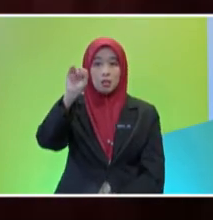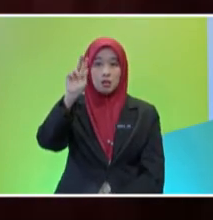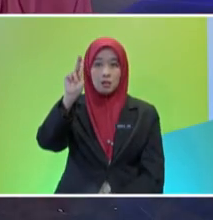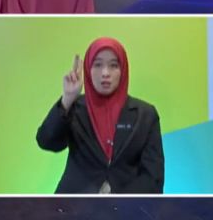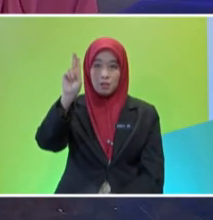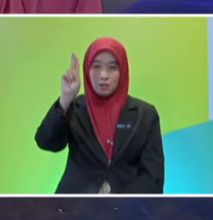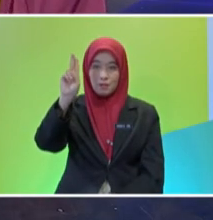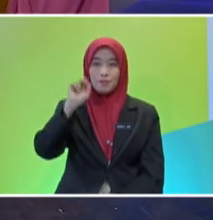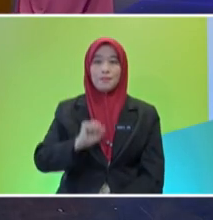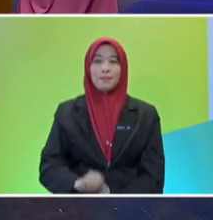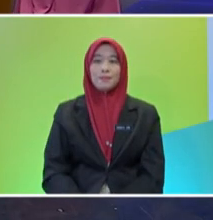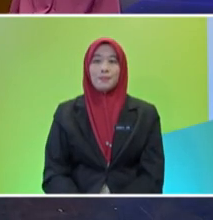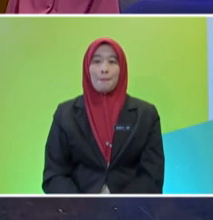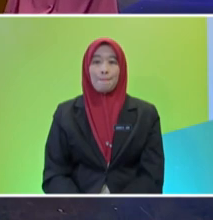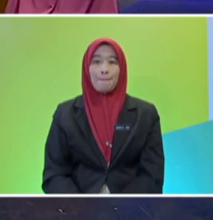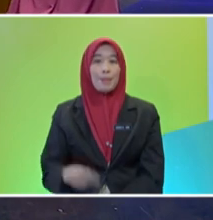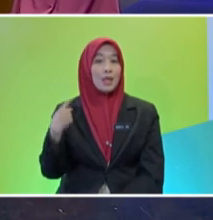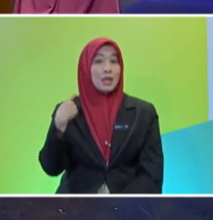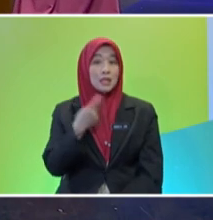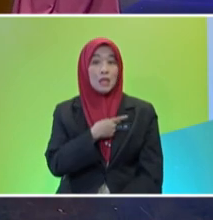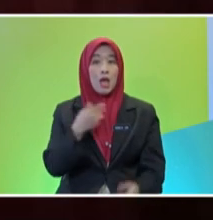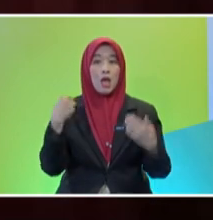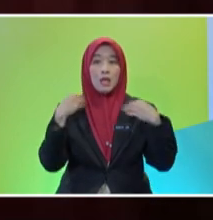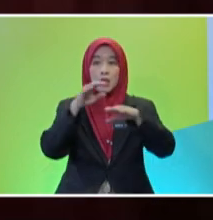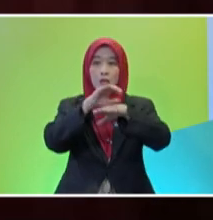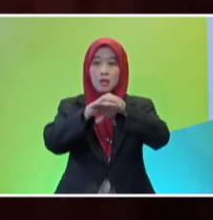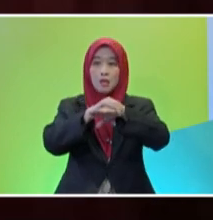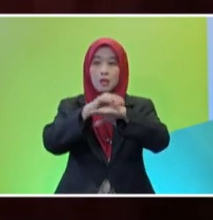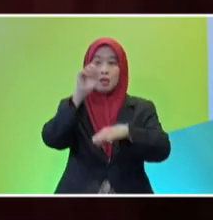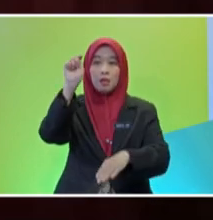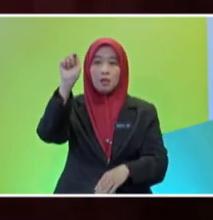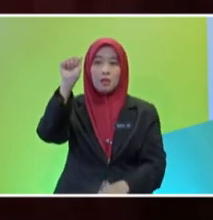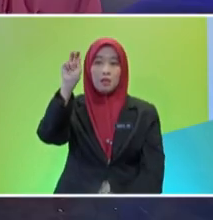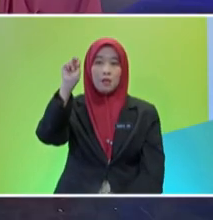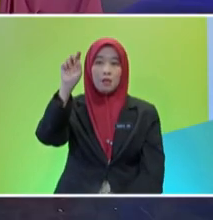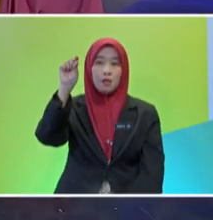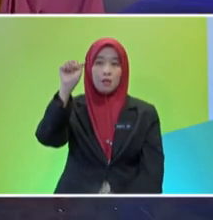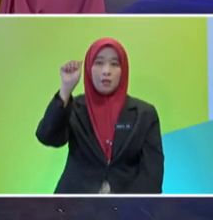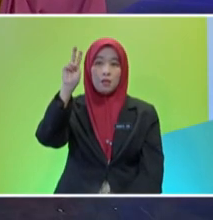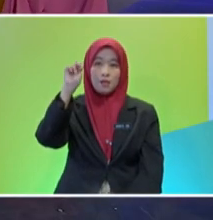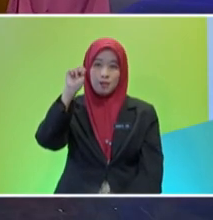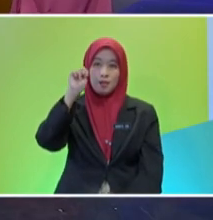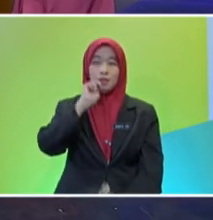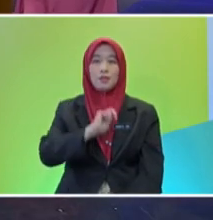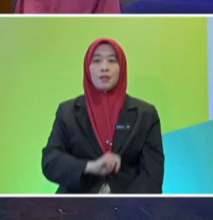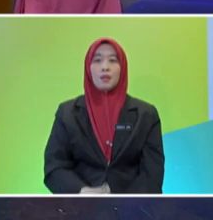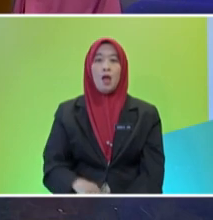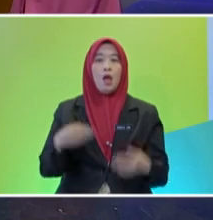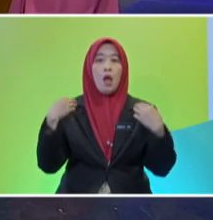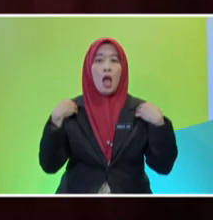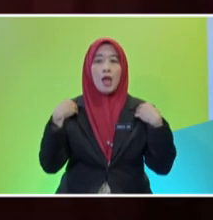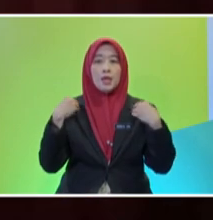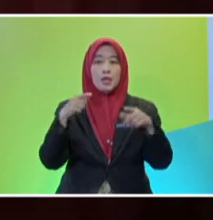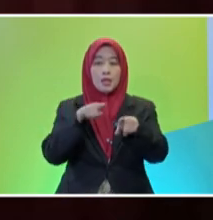Siku. Pandai, Irfan. Okey, kita ada tangan. Tangan. Kita ada